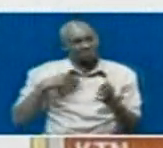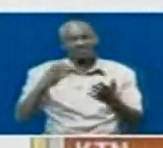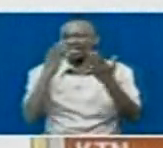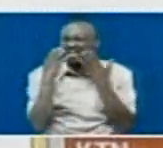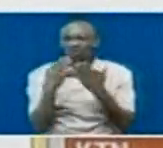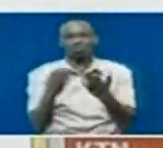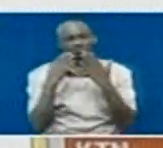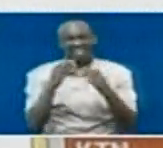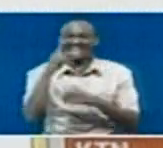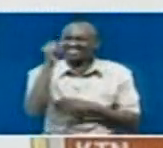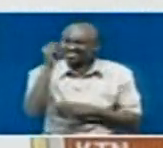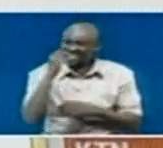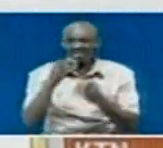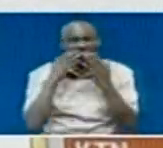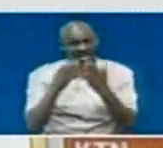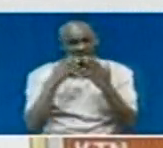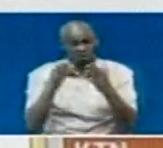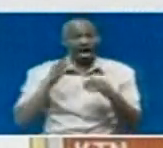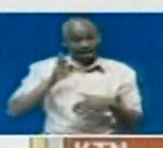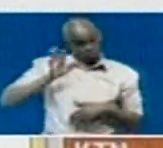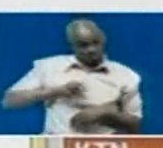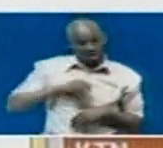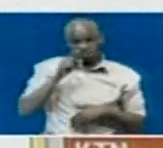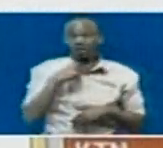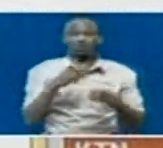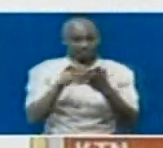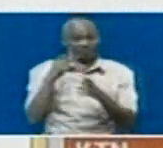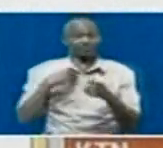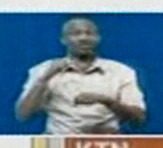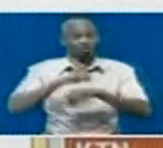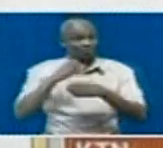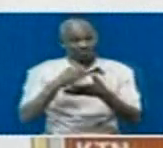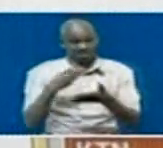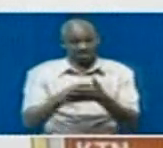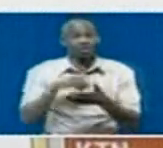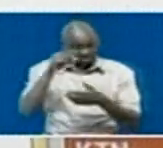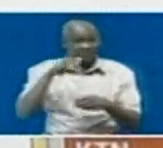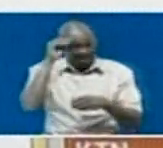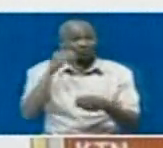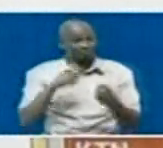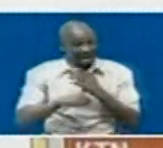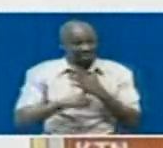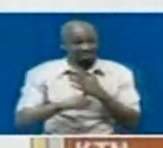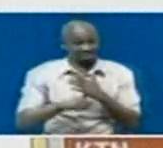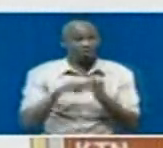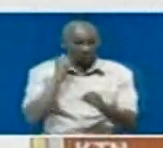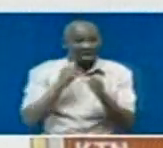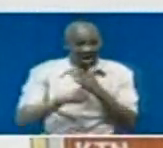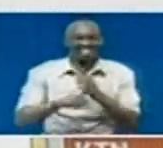Nashukuru KTN na ule mama amenilipia shule. Haya, utasoma kwa bidii, ndio?